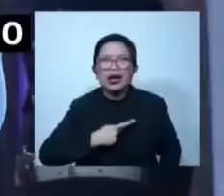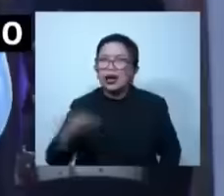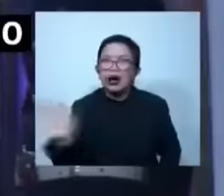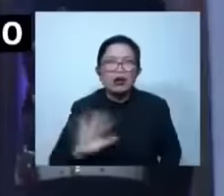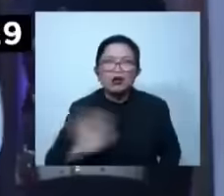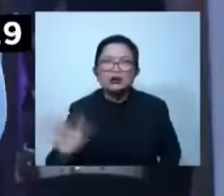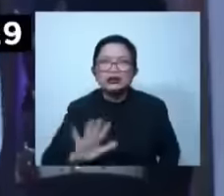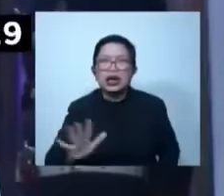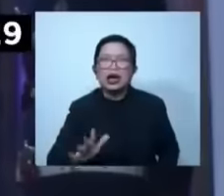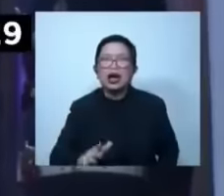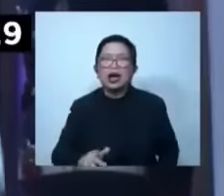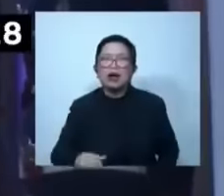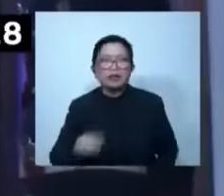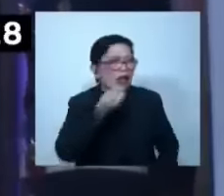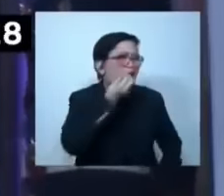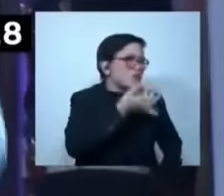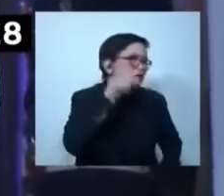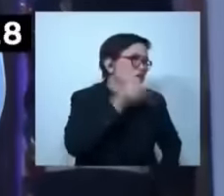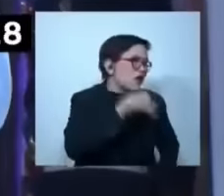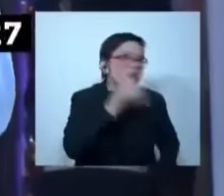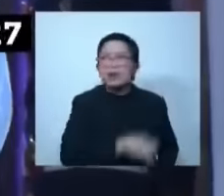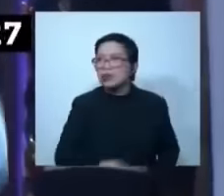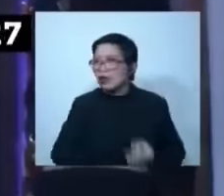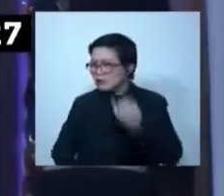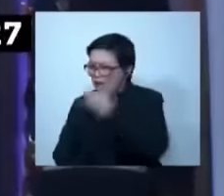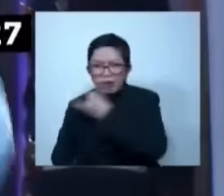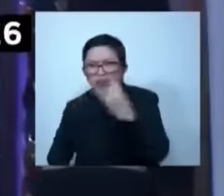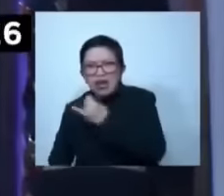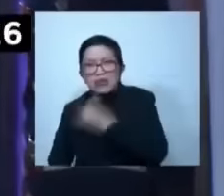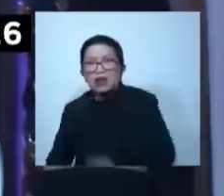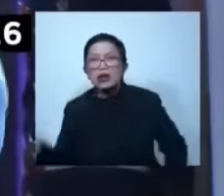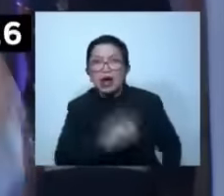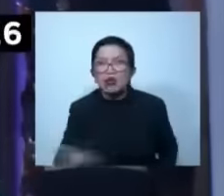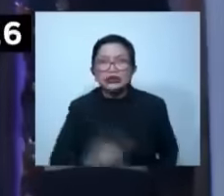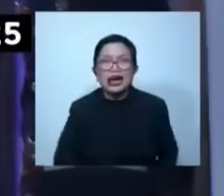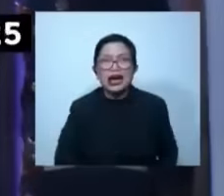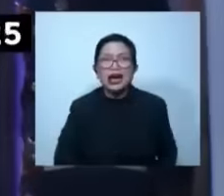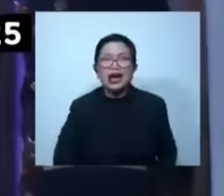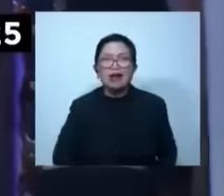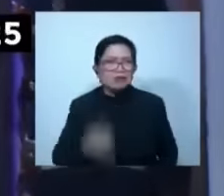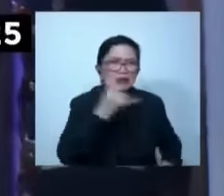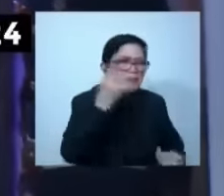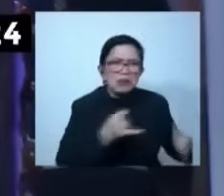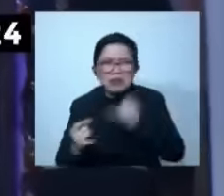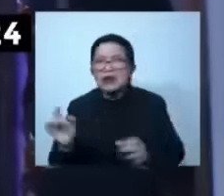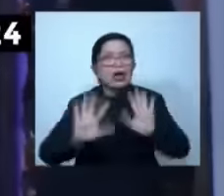perlu saling menghasut, saling mencela, saling menghina.